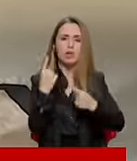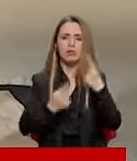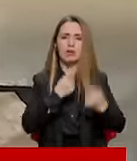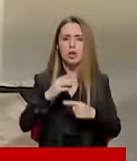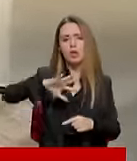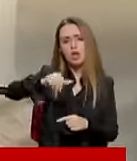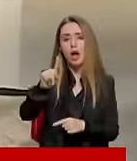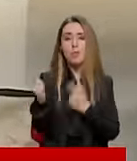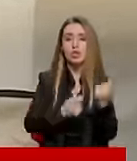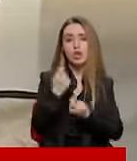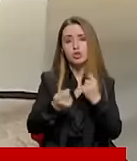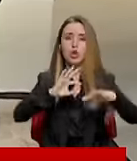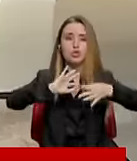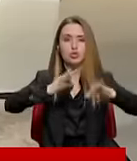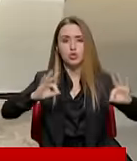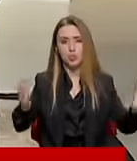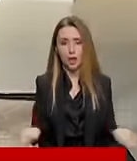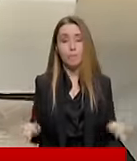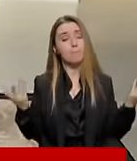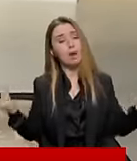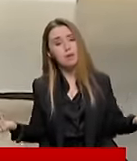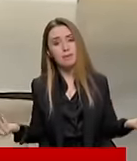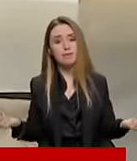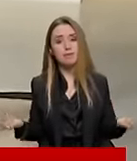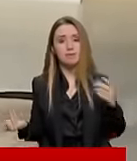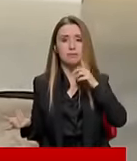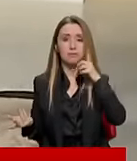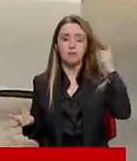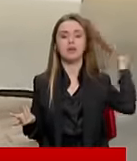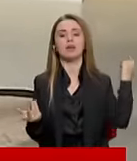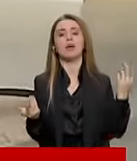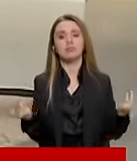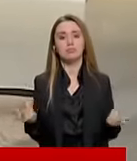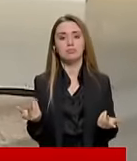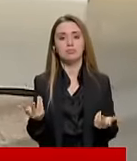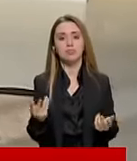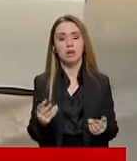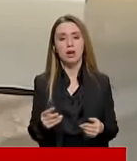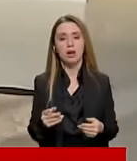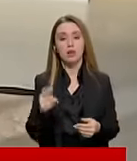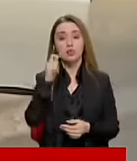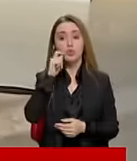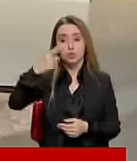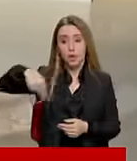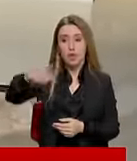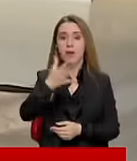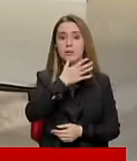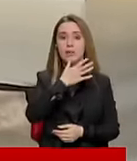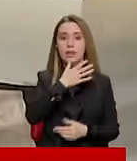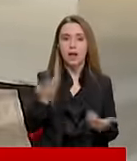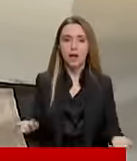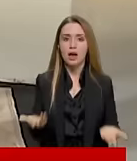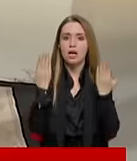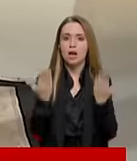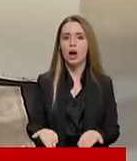çalıyor ama çalışıyor lafları maalesef Eee böyle hatta muhafazakar kitlede bile adeta